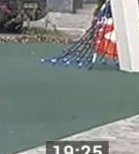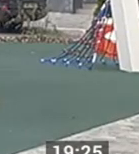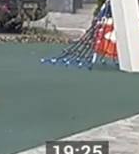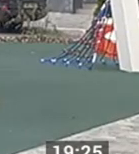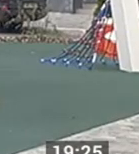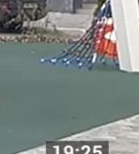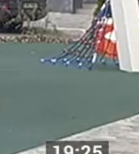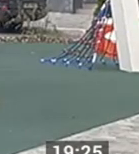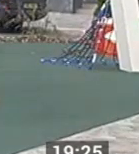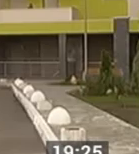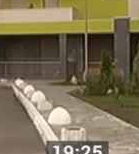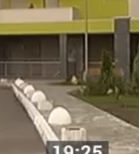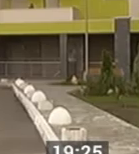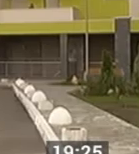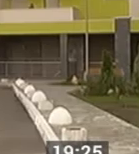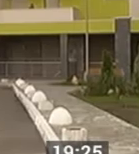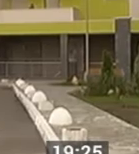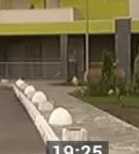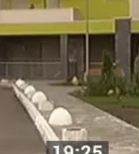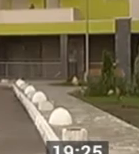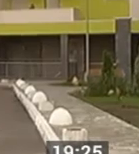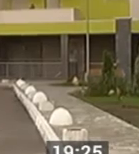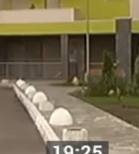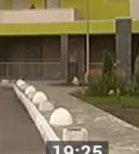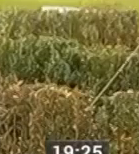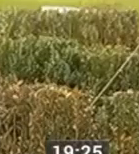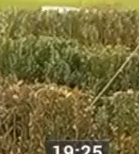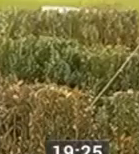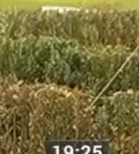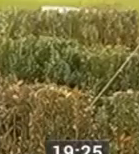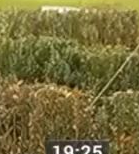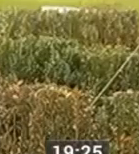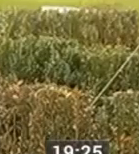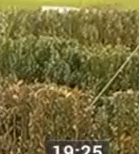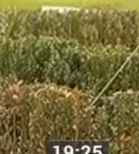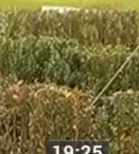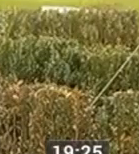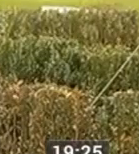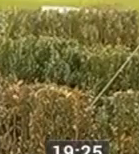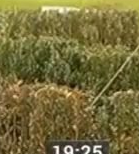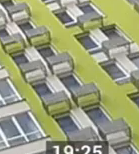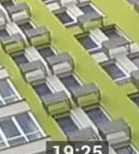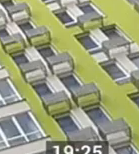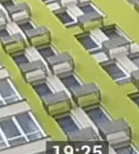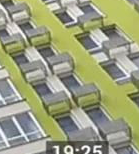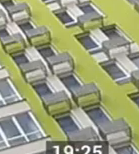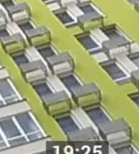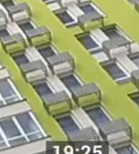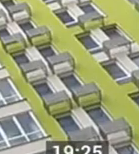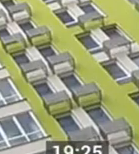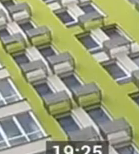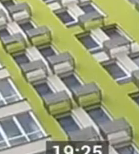вже реалізованих об'єктів дає впевненість, що у мешканців завжди буде вибір квартир та гарантована порядність